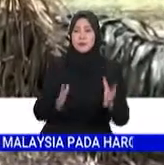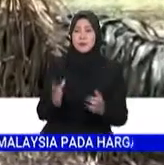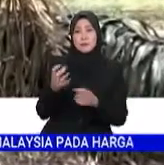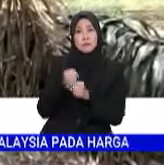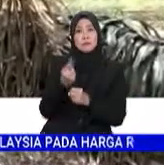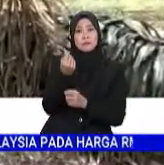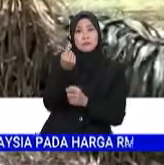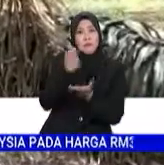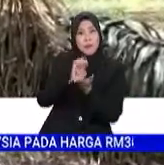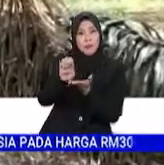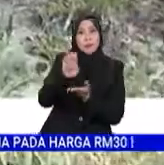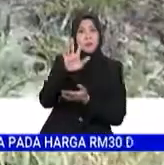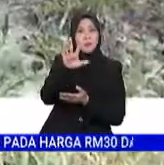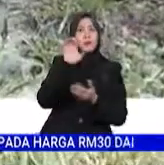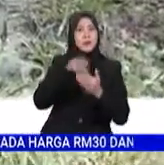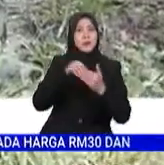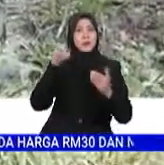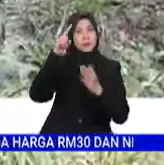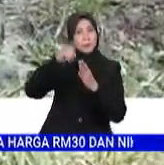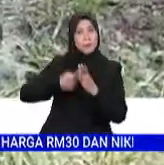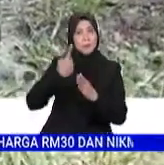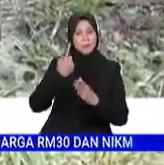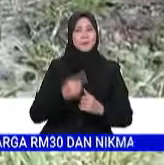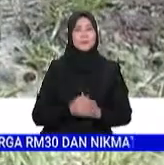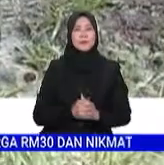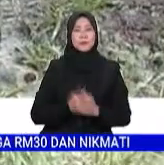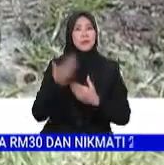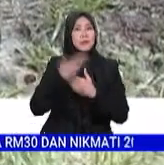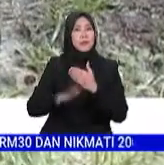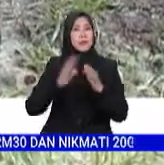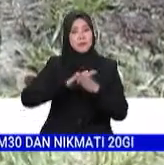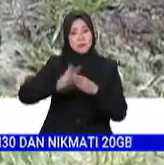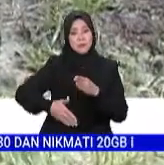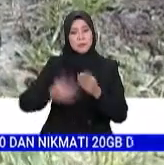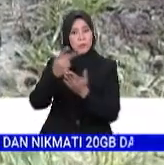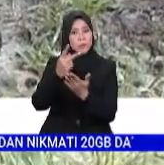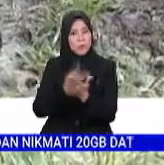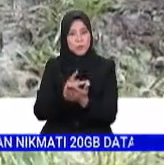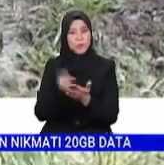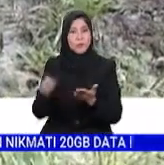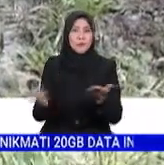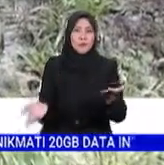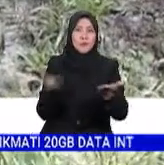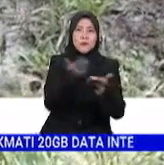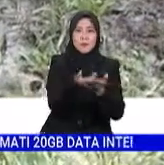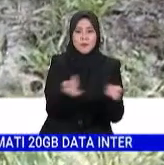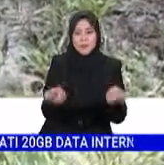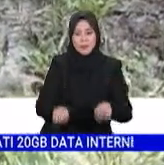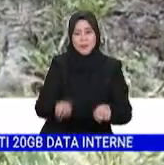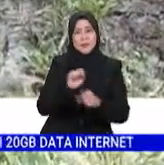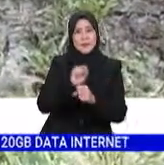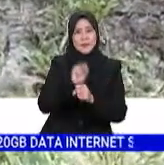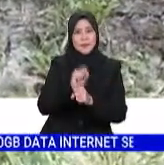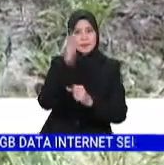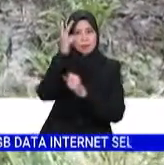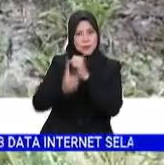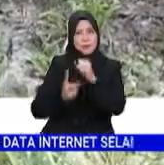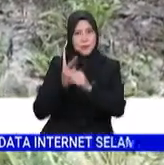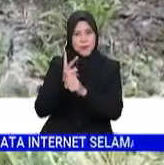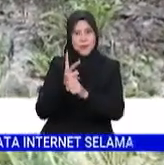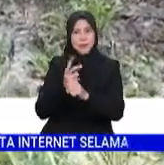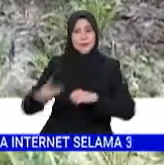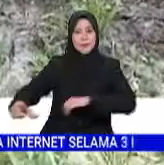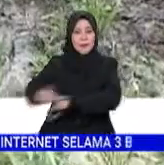saku berjumlah RM500 sebulan. Selepas tamat kursus, mereka akan ditawarkan kontrak pekerjaan selama 2 tahun